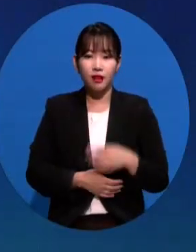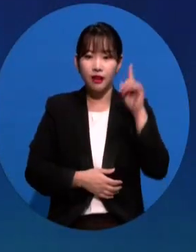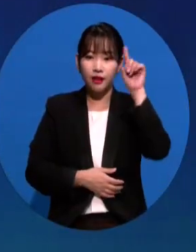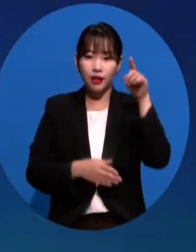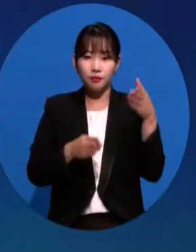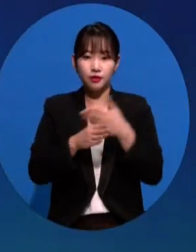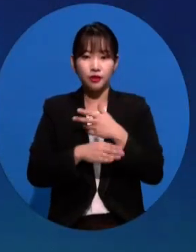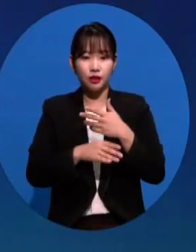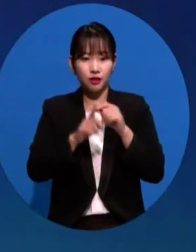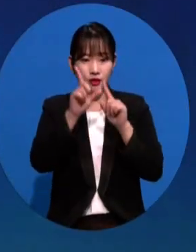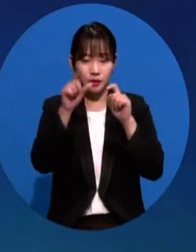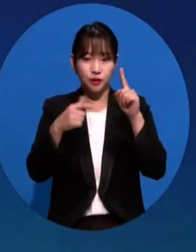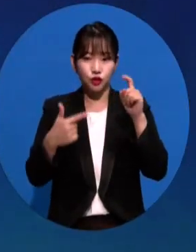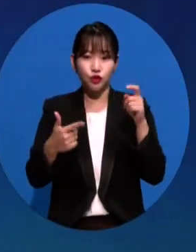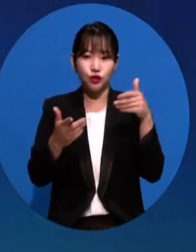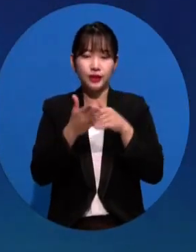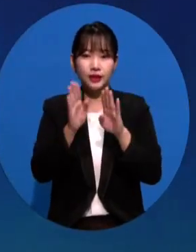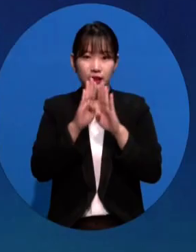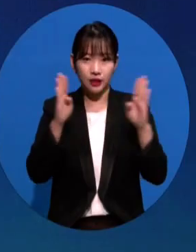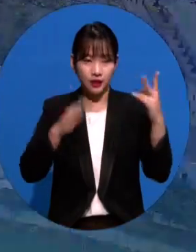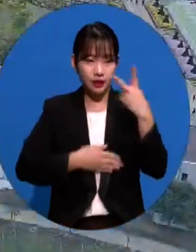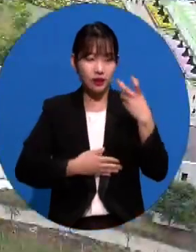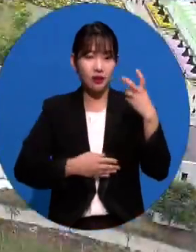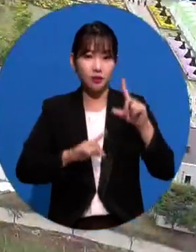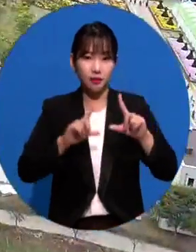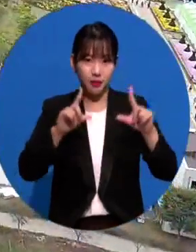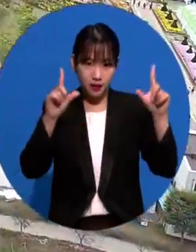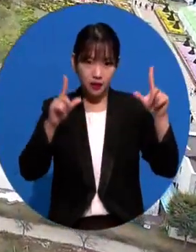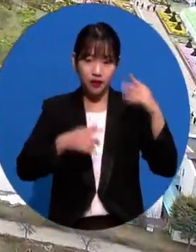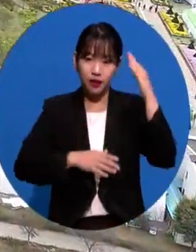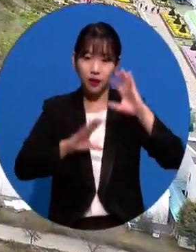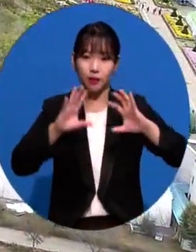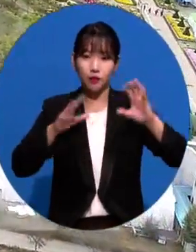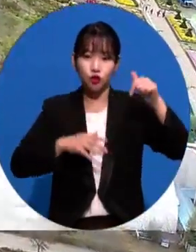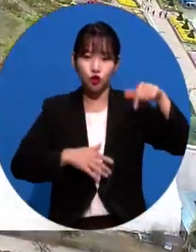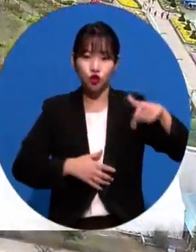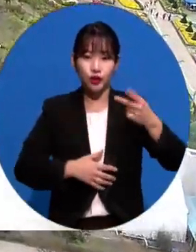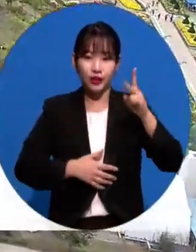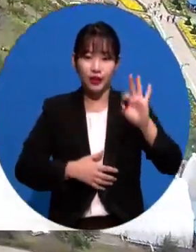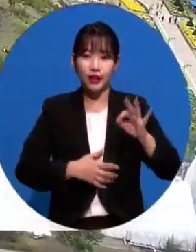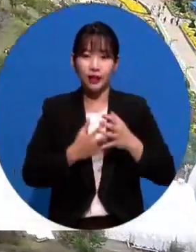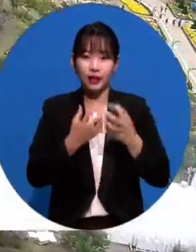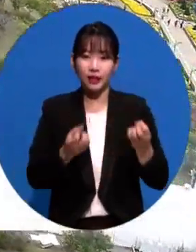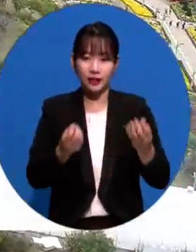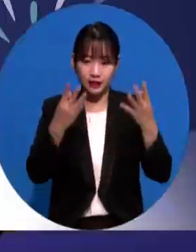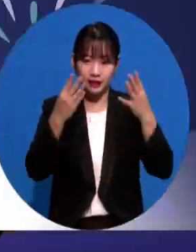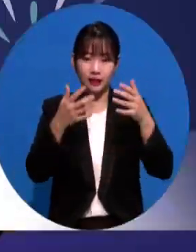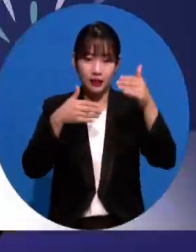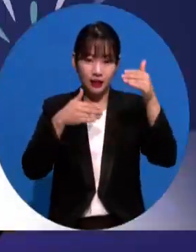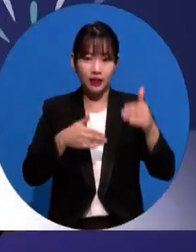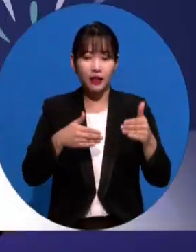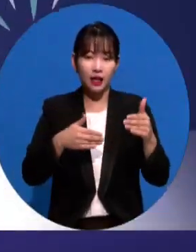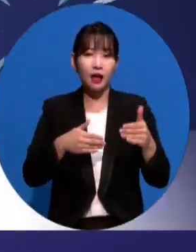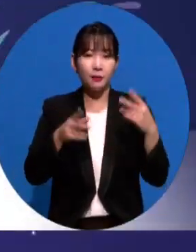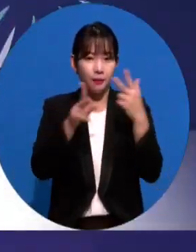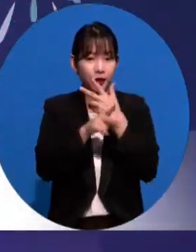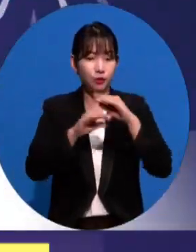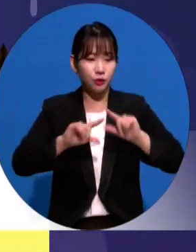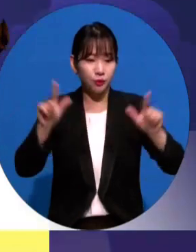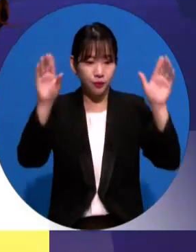내일부터 다음 달 6일까지 열리는 2022 대한민국 국향대전 기간 매주 토요일 밤